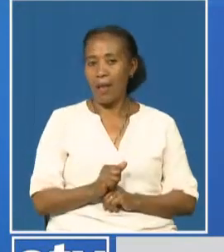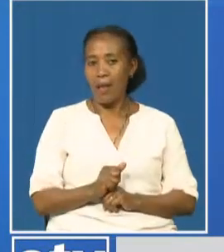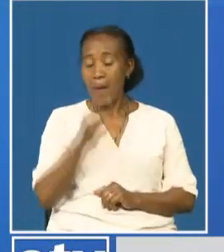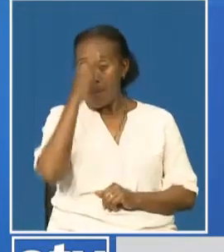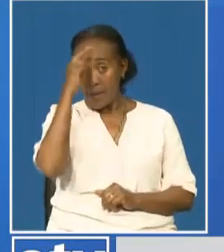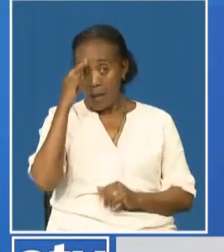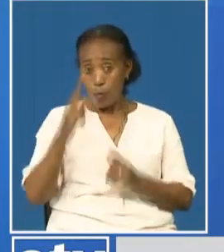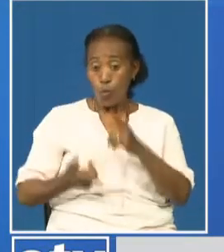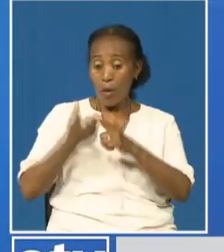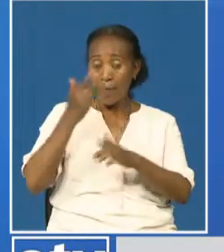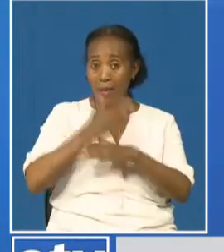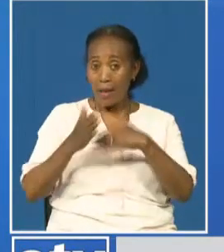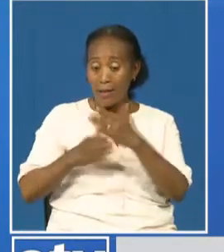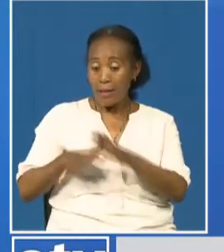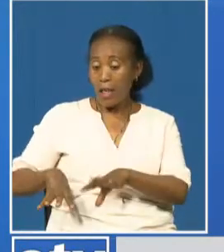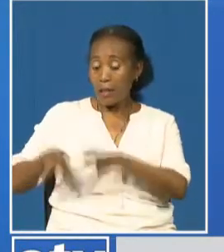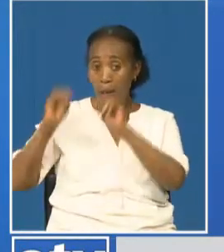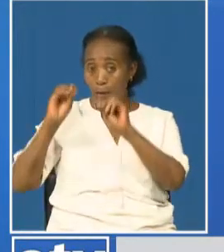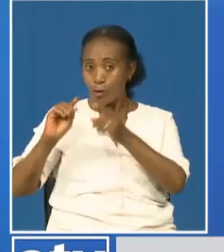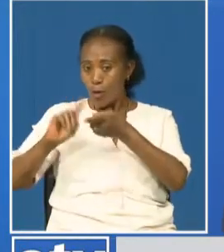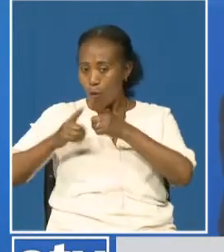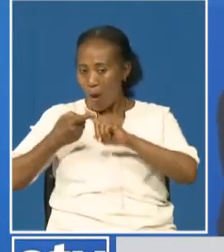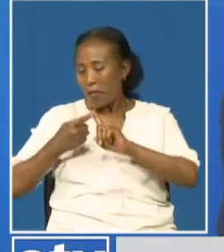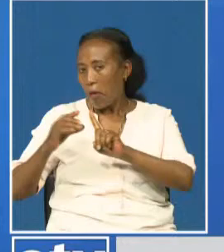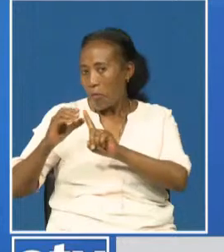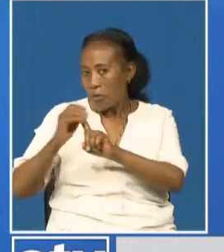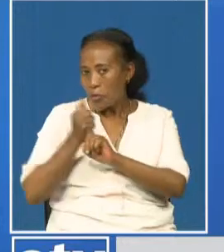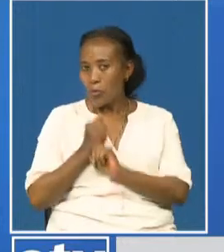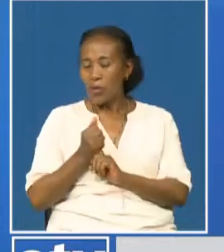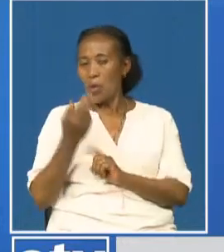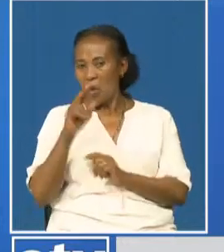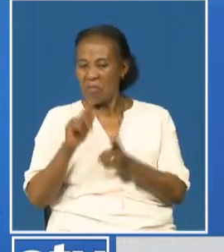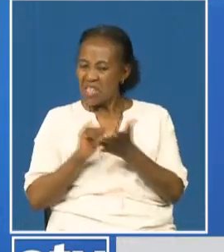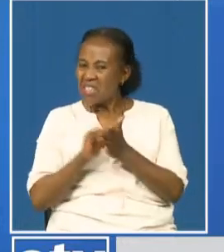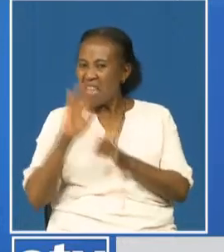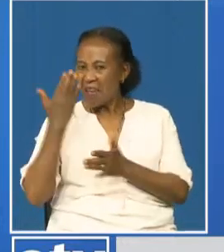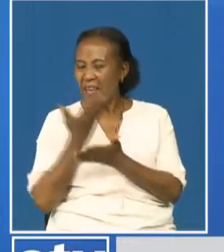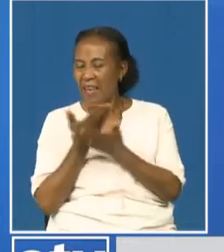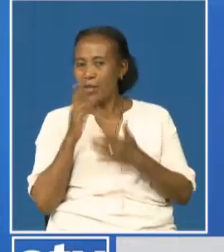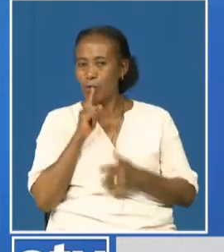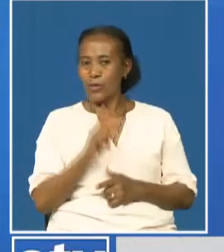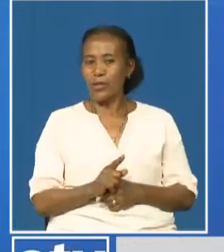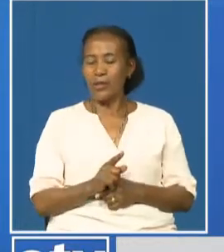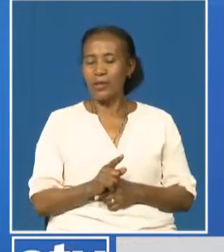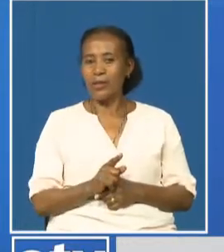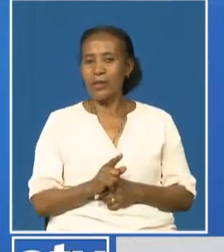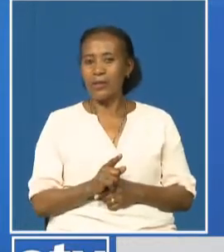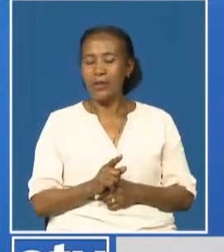ምክንያቱም የሃይ ስኩል ተማሪ አሁን የፍቅር ጓደኛ የሚይዝበት ወይም ደግሞ እንደዛ አይነት ነገሮችን